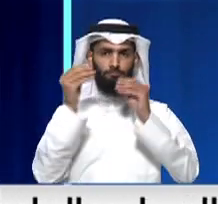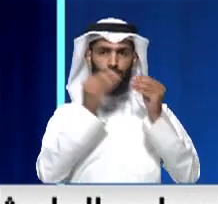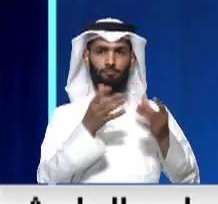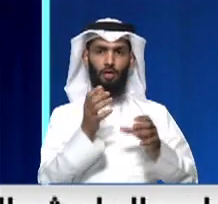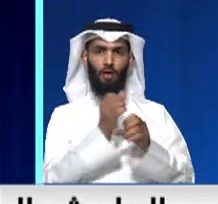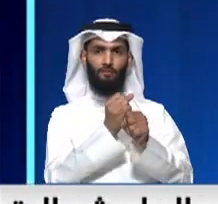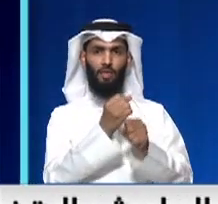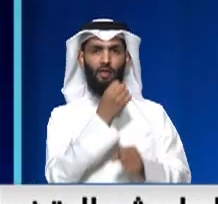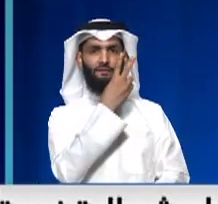2030